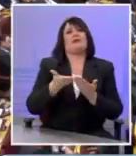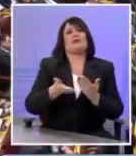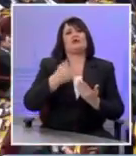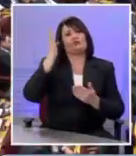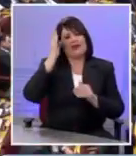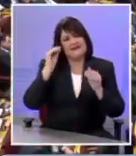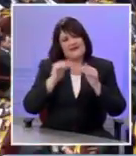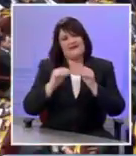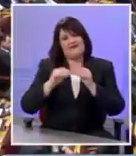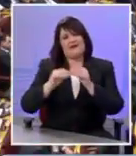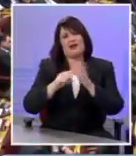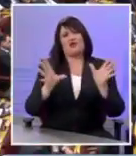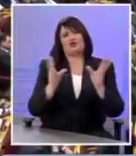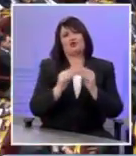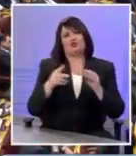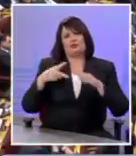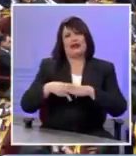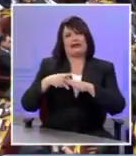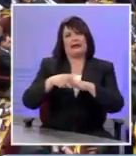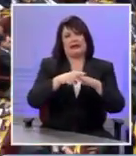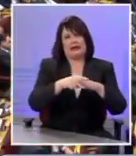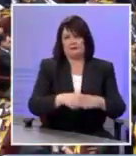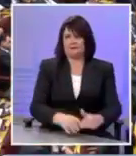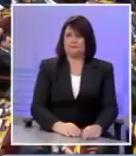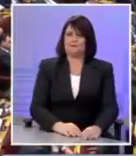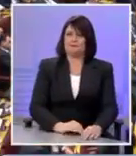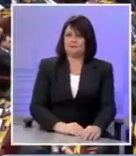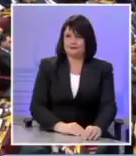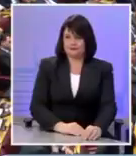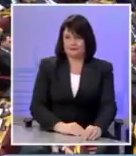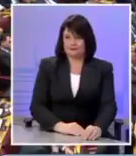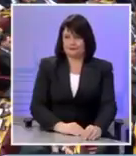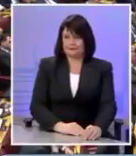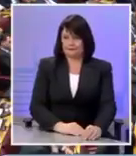κεφαλαιακής βάσης των τραπεζών». Θα καταθέσω πρακτικά.